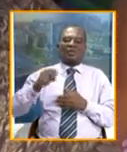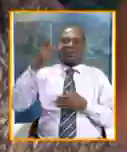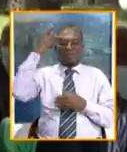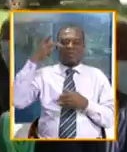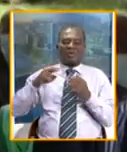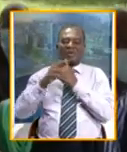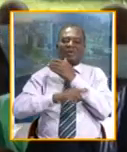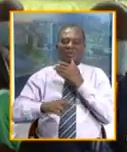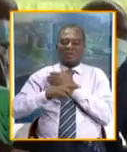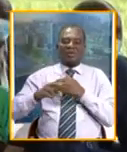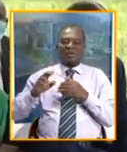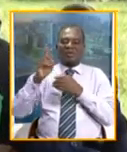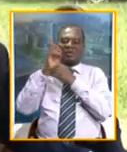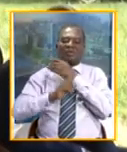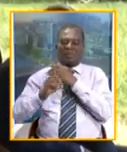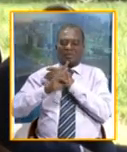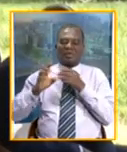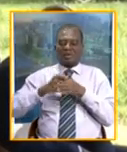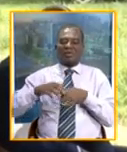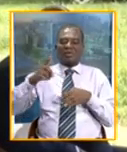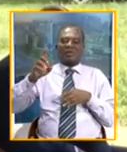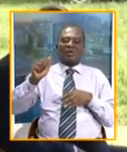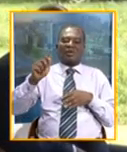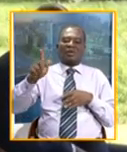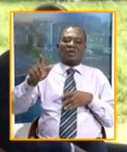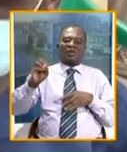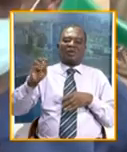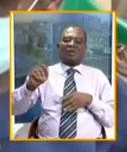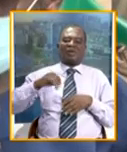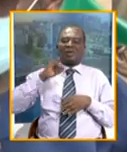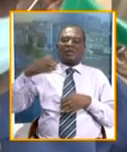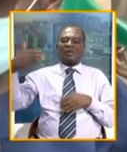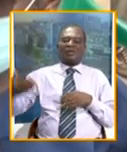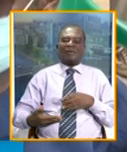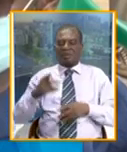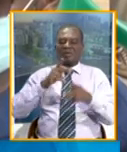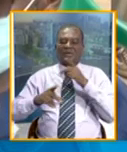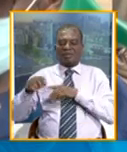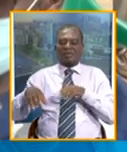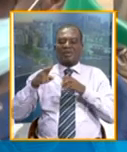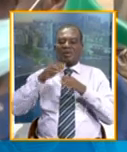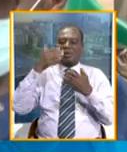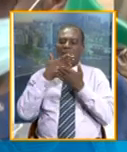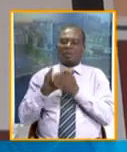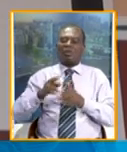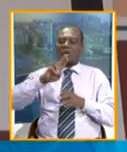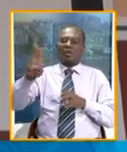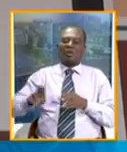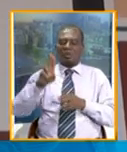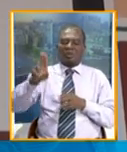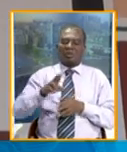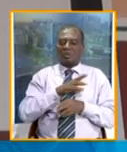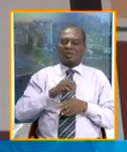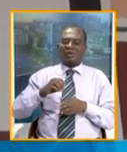région et de département de Daloa. Le préfet a invité la population à en faire bon usage. La structure